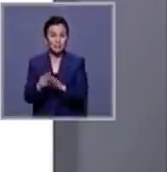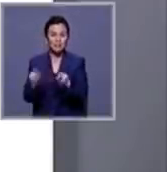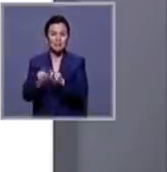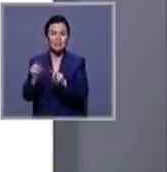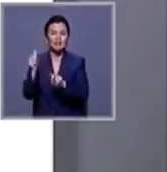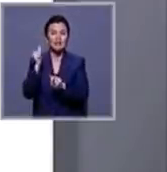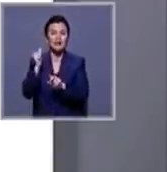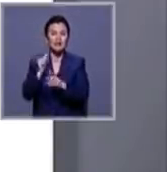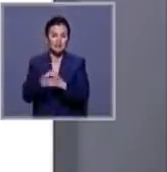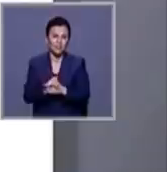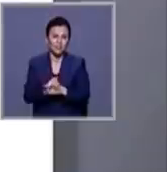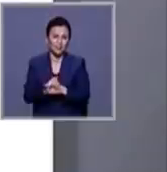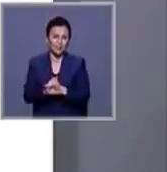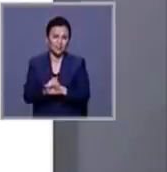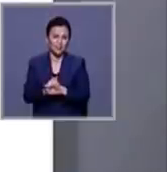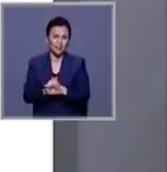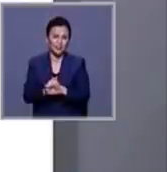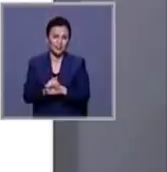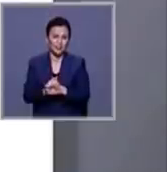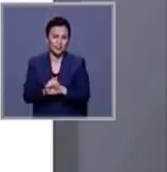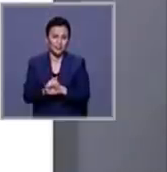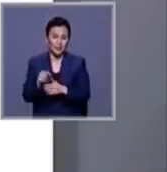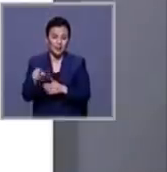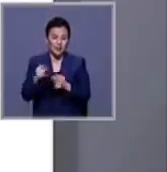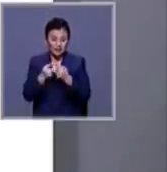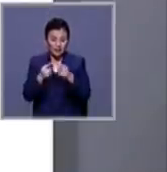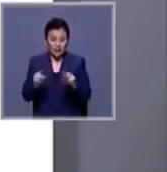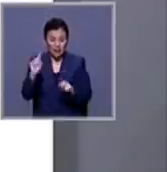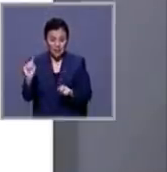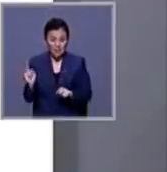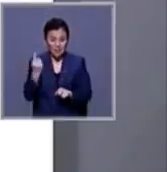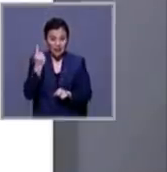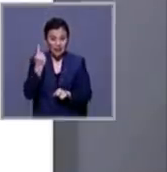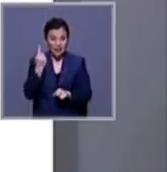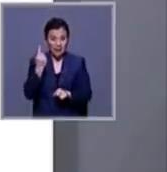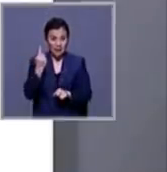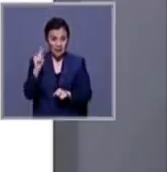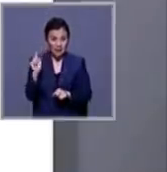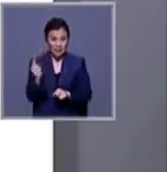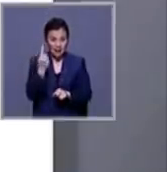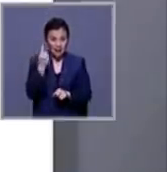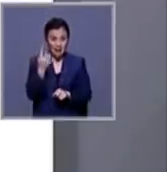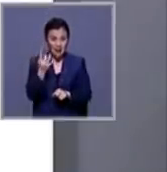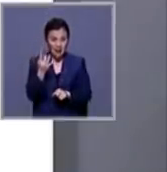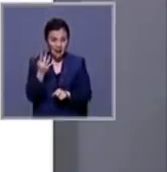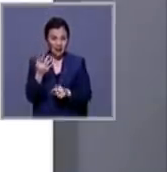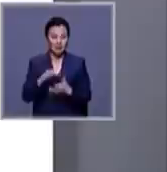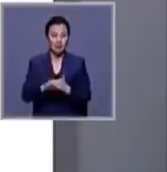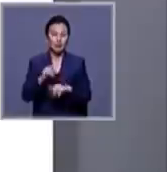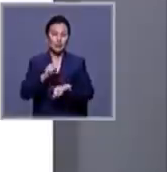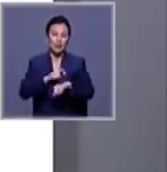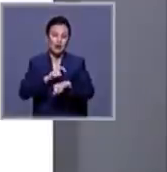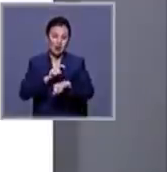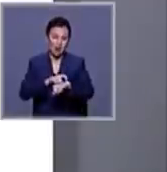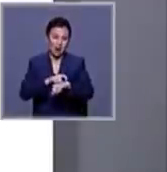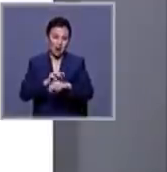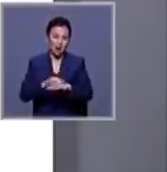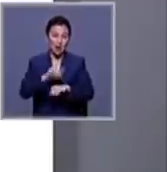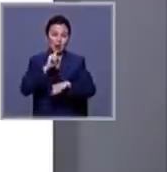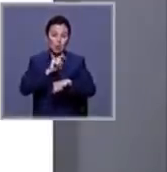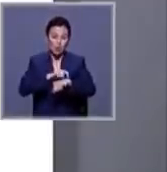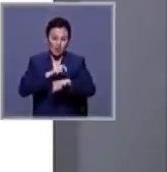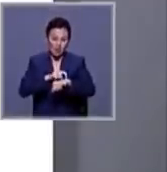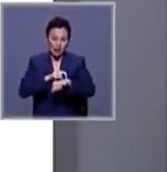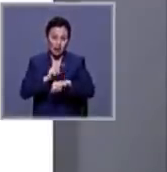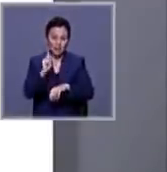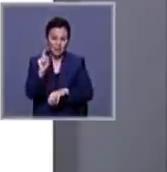กลุ่มนี่เรารู้อยู่แล้วตั้งแต่ตอนที่กฎหมายออกแต่สิ่งที่มันใหม่สิ่งที่เขาจะต้องแบบกำหนดก็คือขั้นเวลาเงื่อนเวลานะ